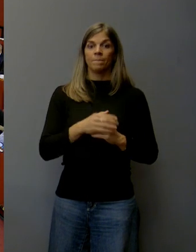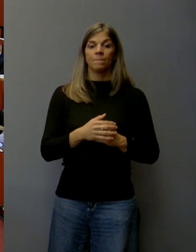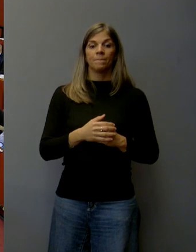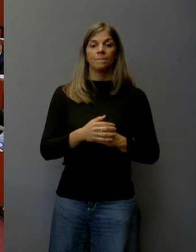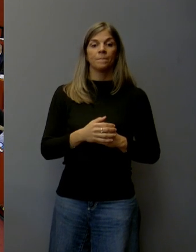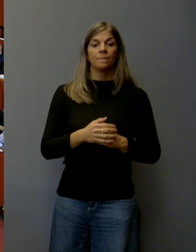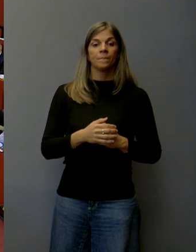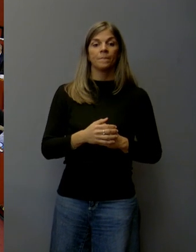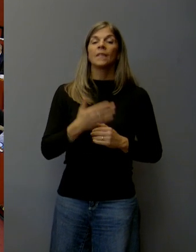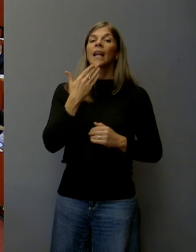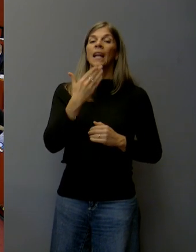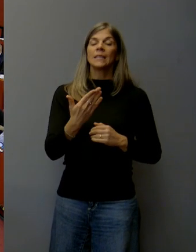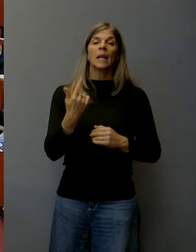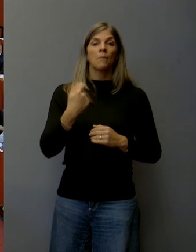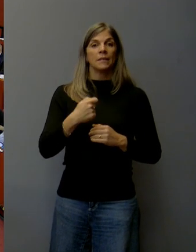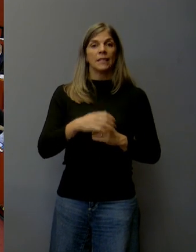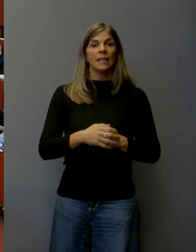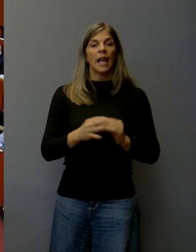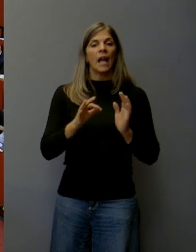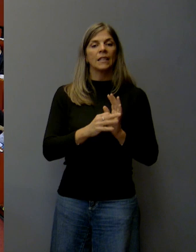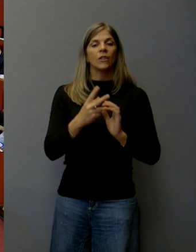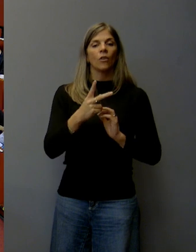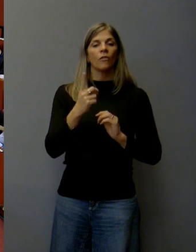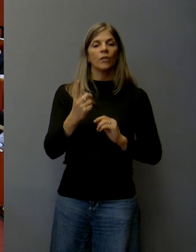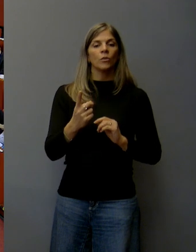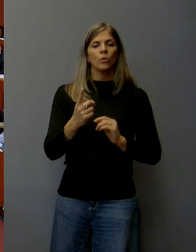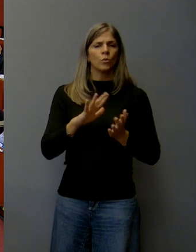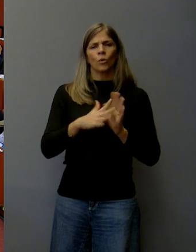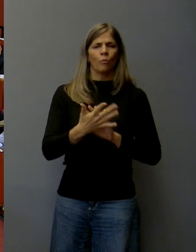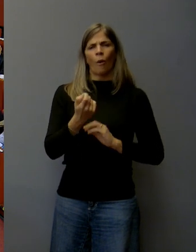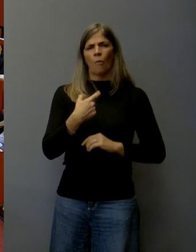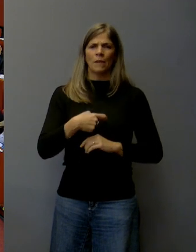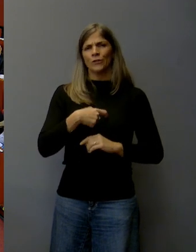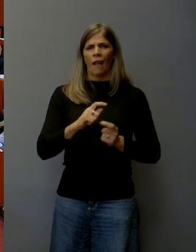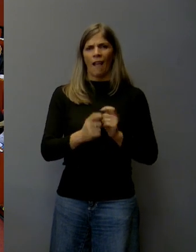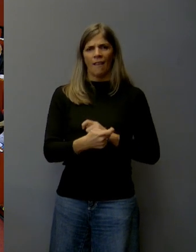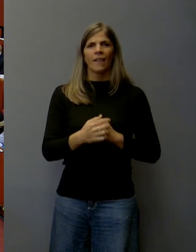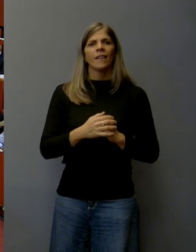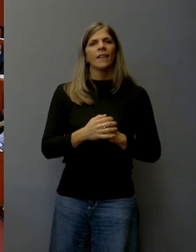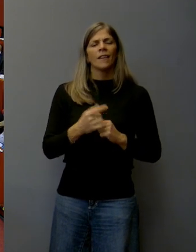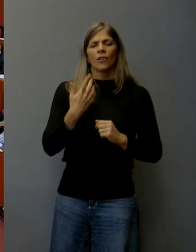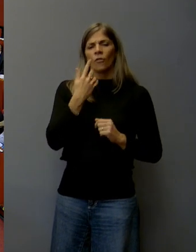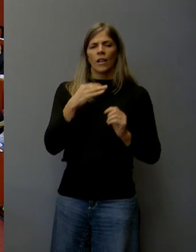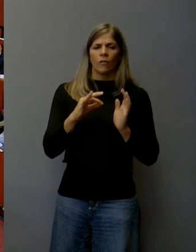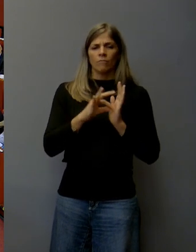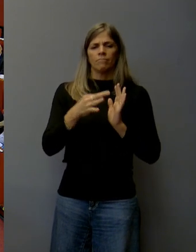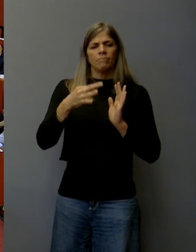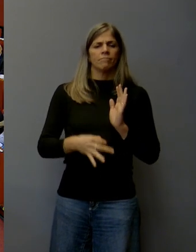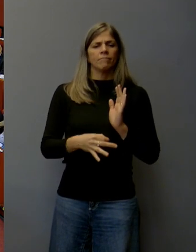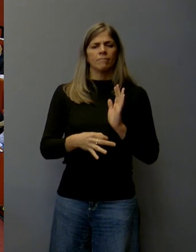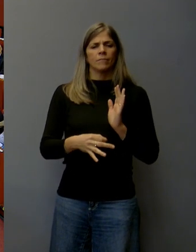grazie grazie presidente articolo 21 fatto personale Allora volevo precisare che il